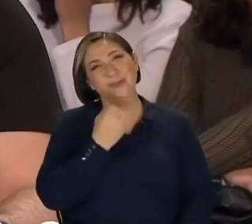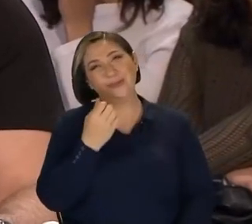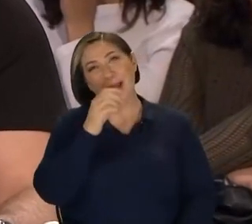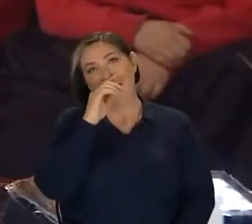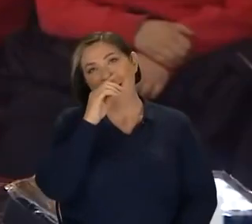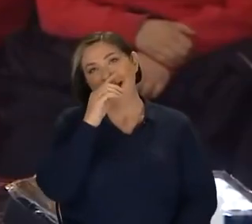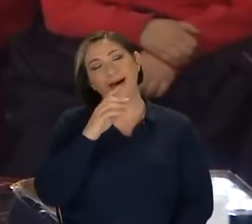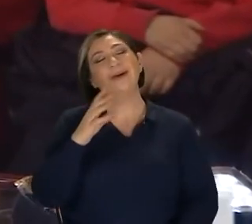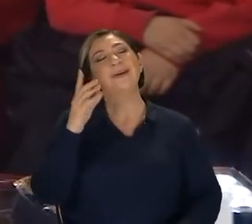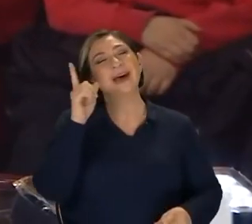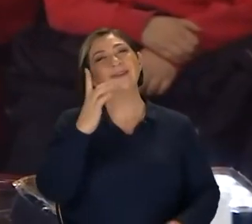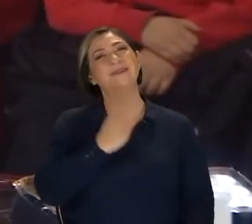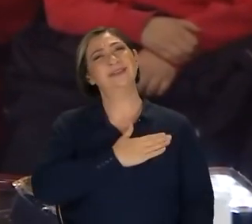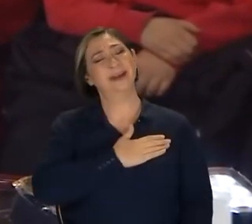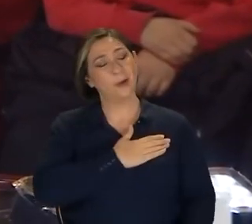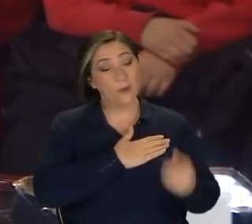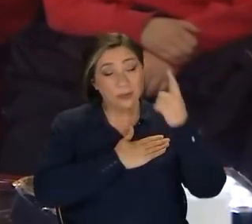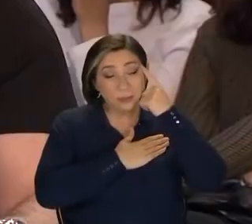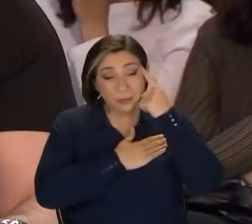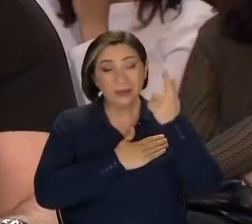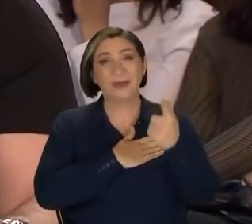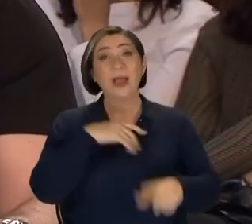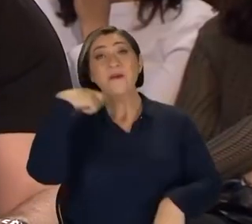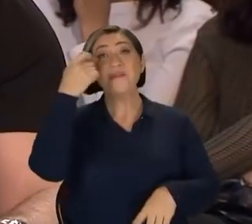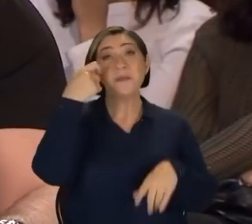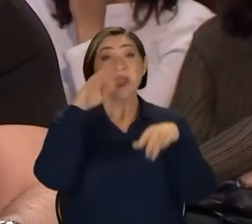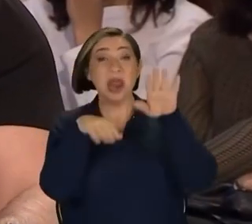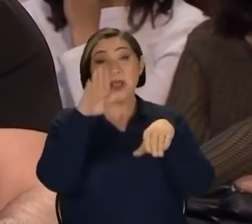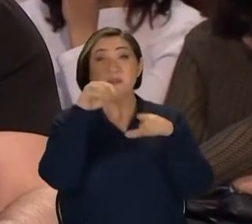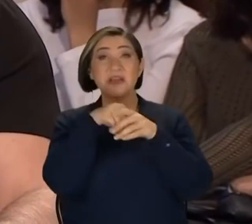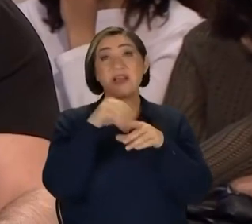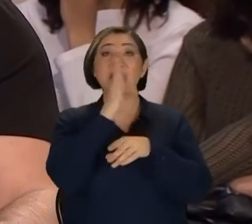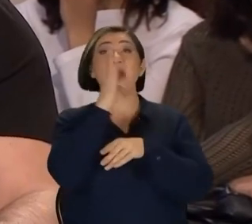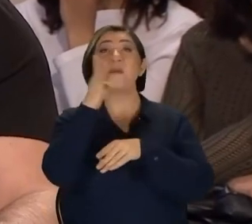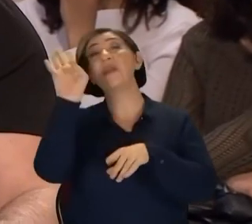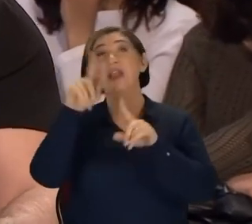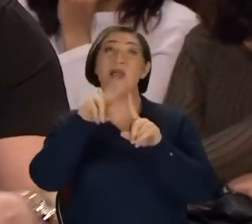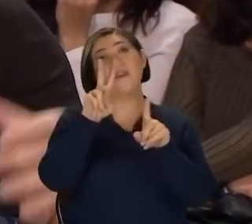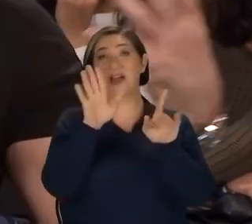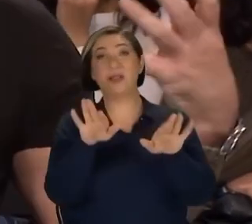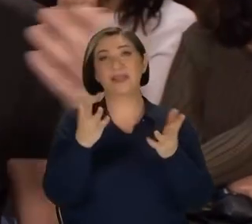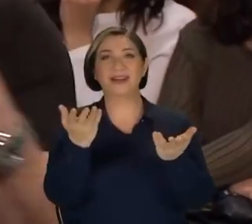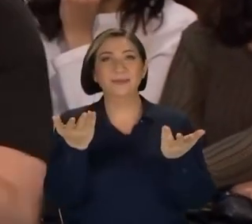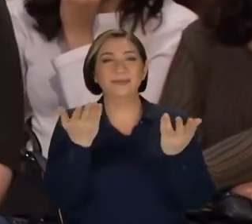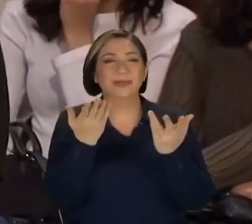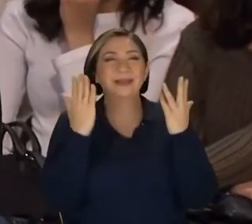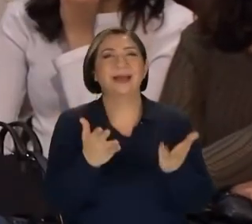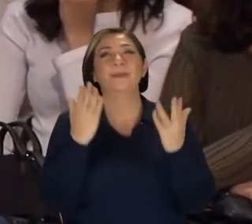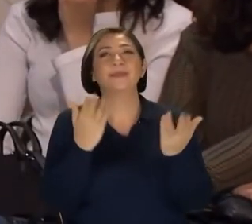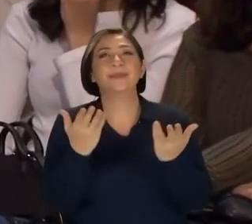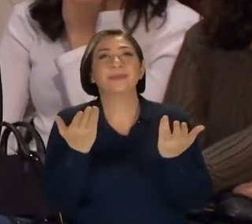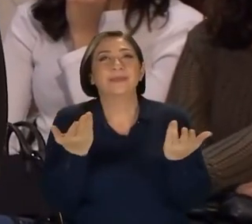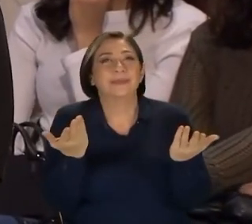ki mesela, arkadaşlar elimizi vicdanımız diyor ki mesela... Filmini tanıtmak için gezmedi, kanal kalmadı. Ya abi bu şeye